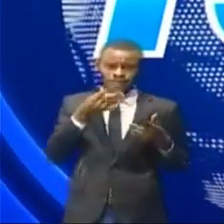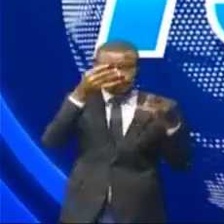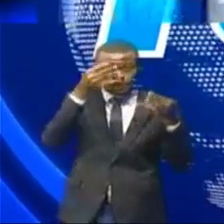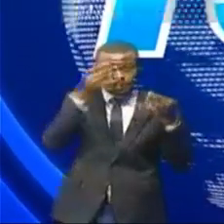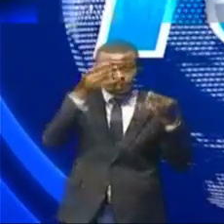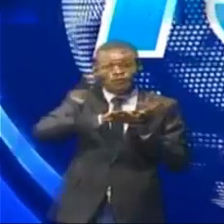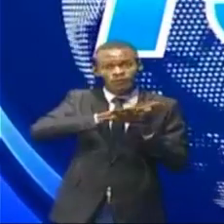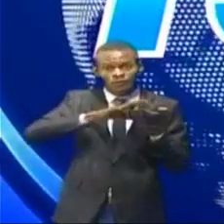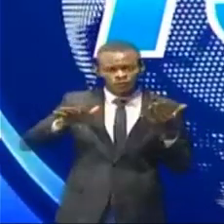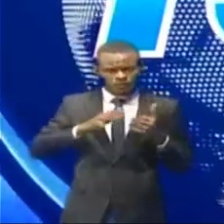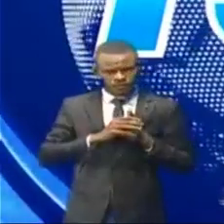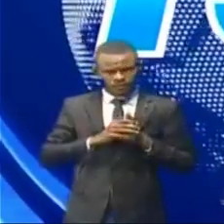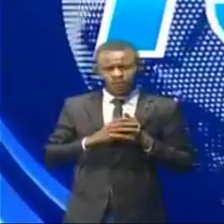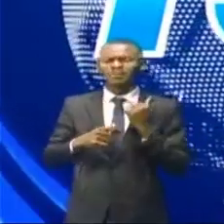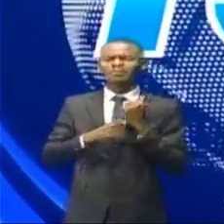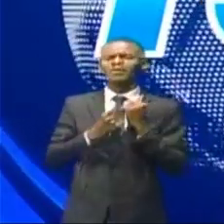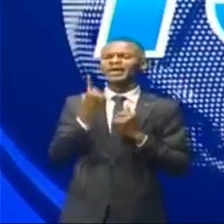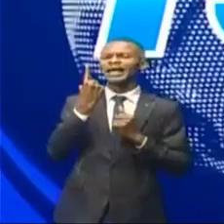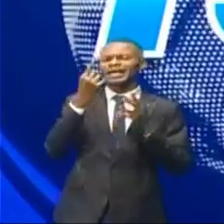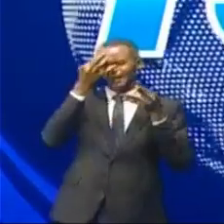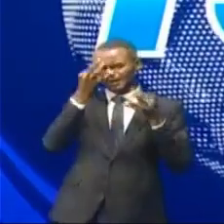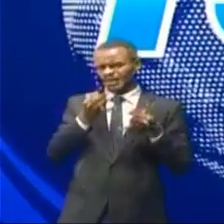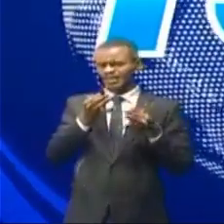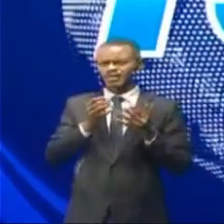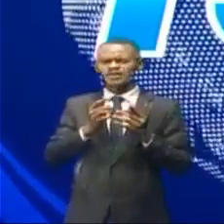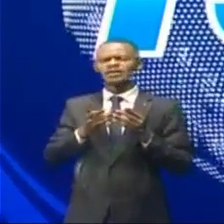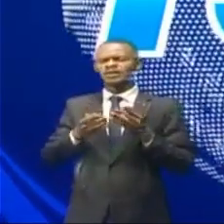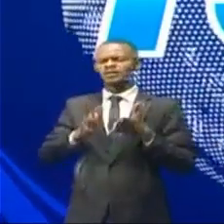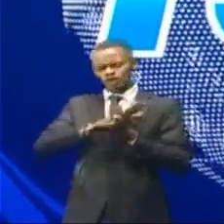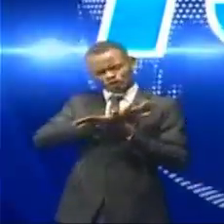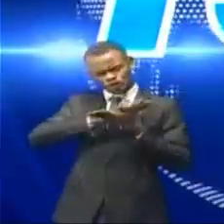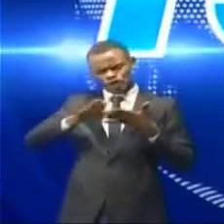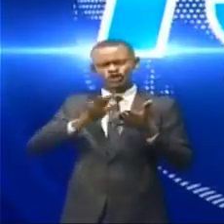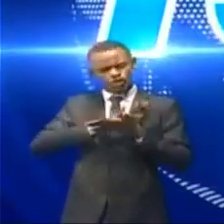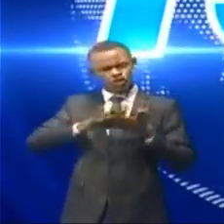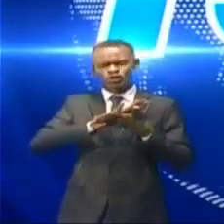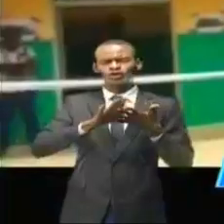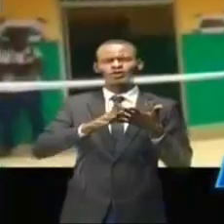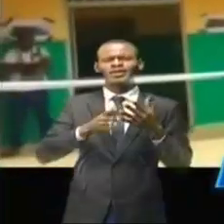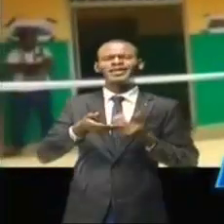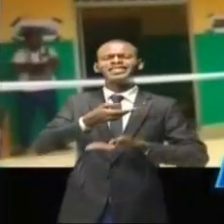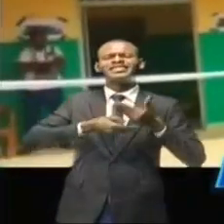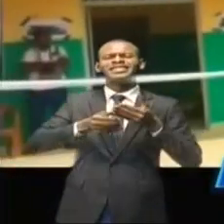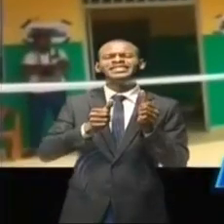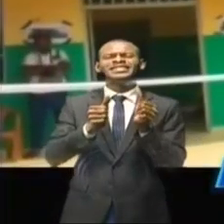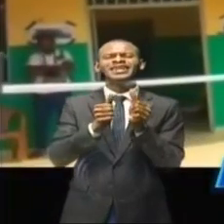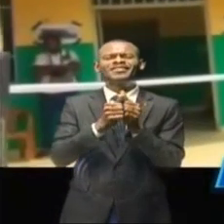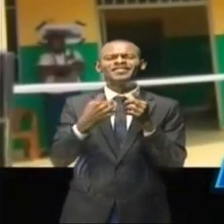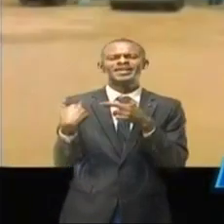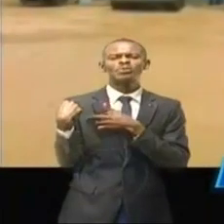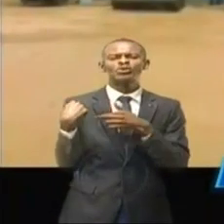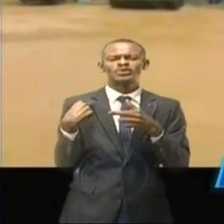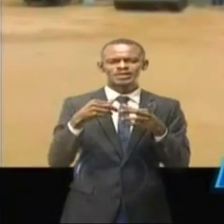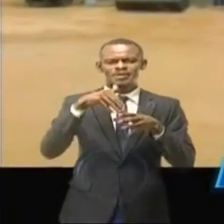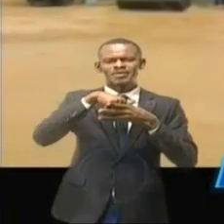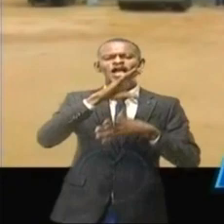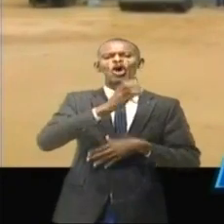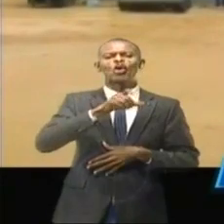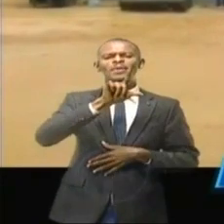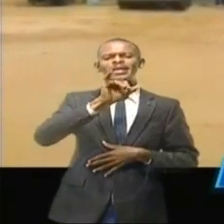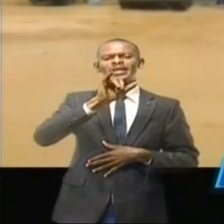Masikini qui a échangé avec le notable de Lingwala, Yolande Voka. L'hôpital Sibeko Malebo a de